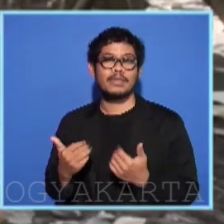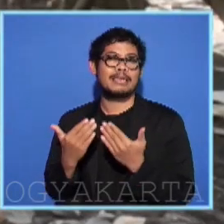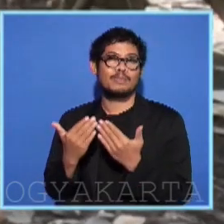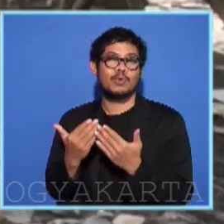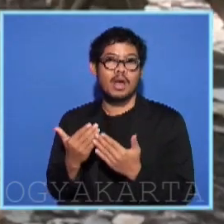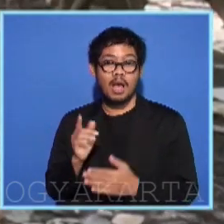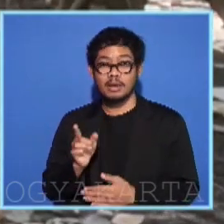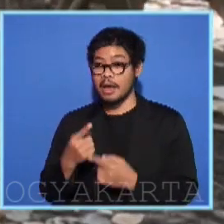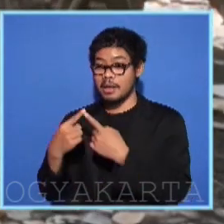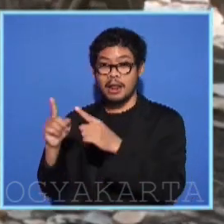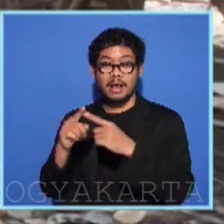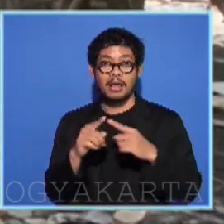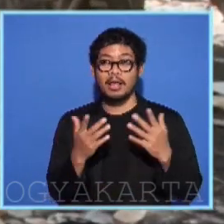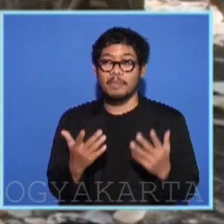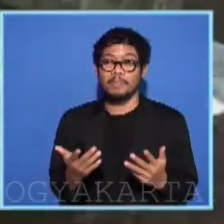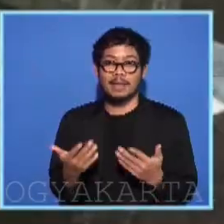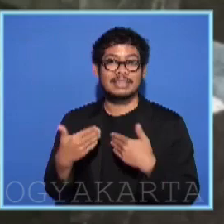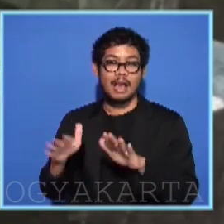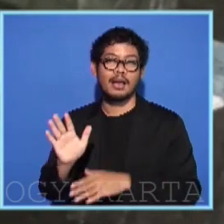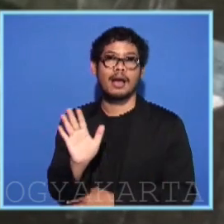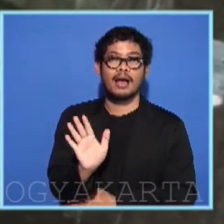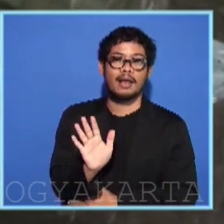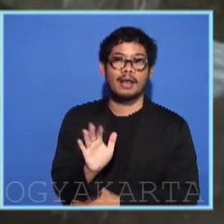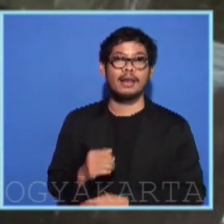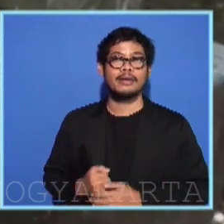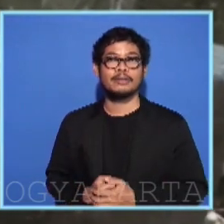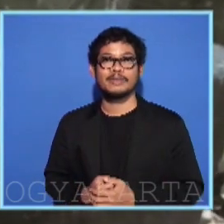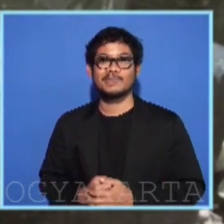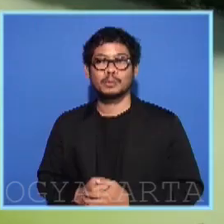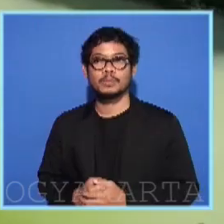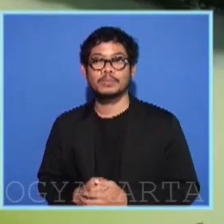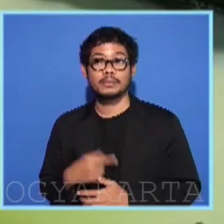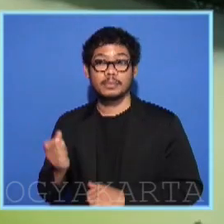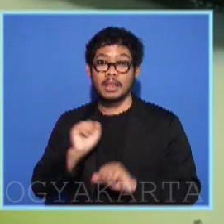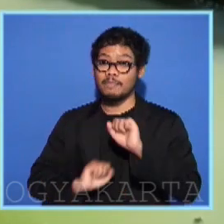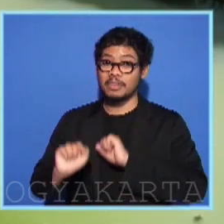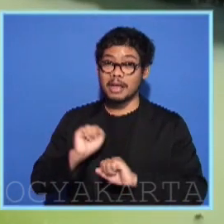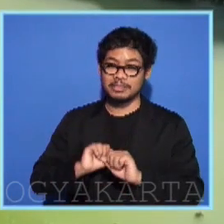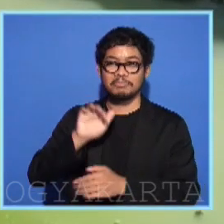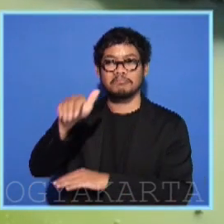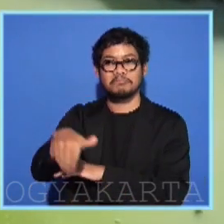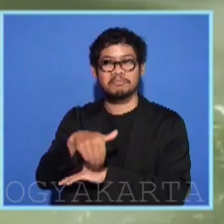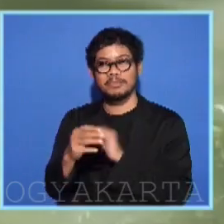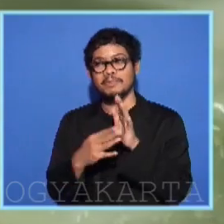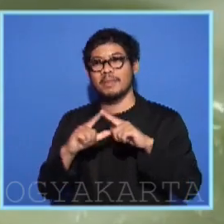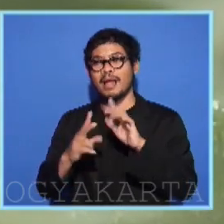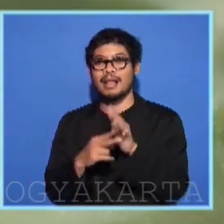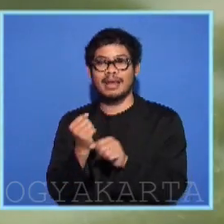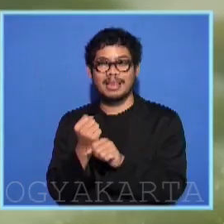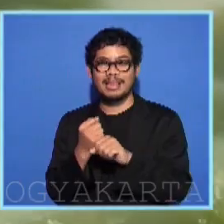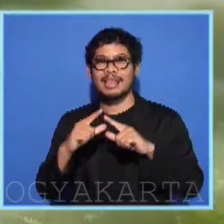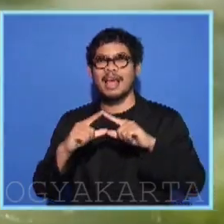lenyap di masa mendatang mengingat salah satu situs peninggalan bekas aktivitas penambangan mangan di Dusun Kian yakni Stasiun